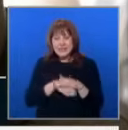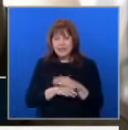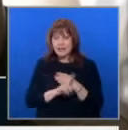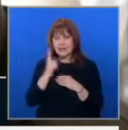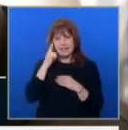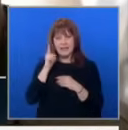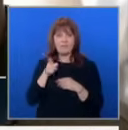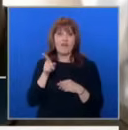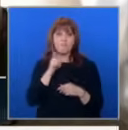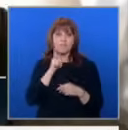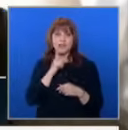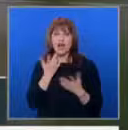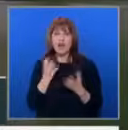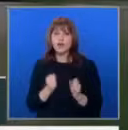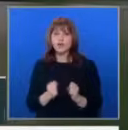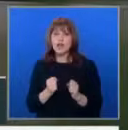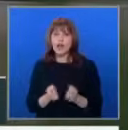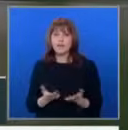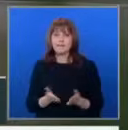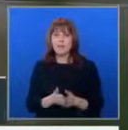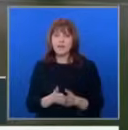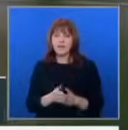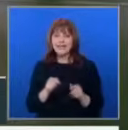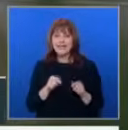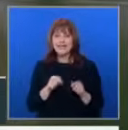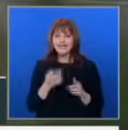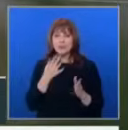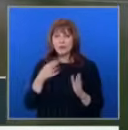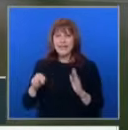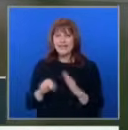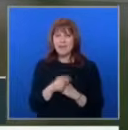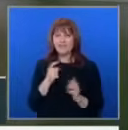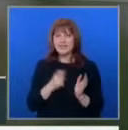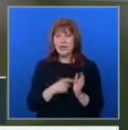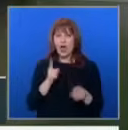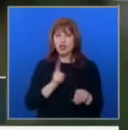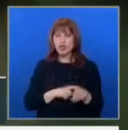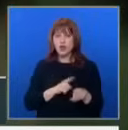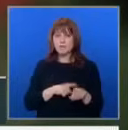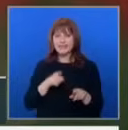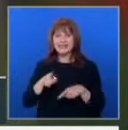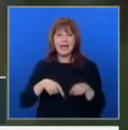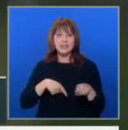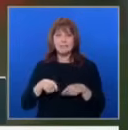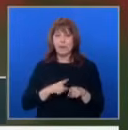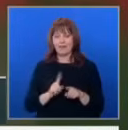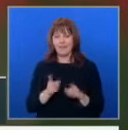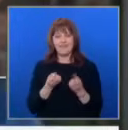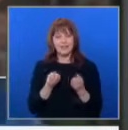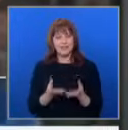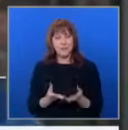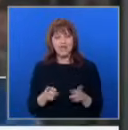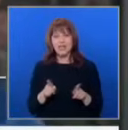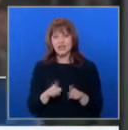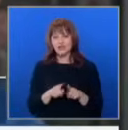смятам за мъже. Какво чакат те? За тези, които избягват закона, достъпът до обществения транспорт вече е невъзможен.